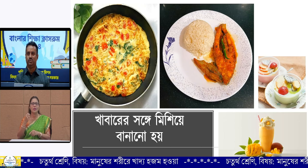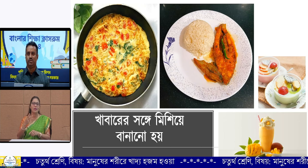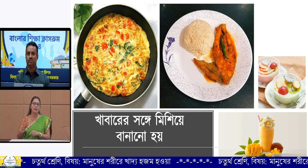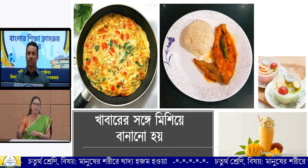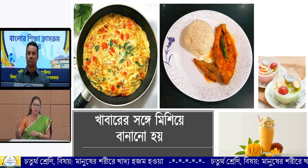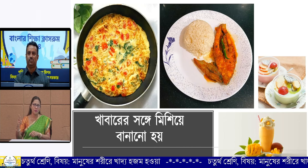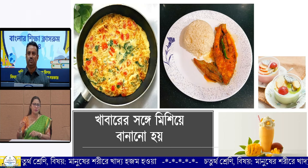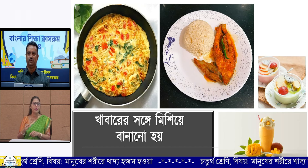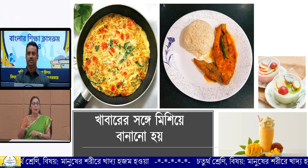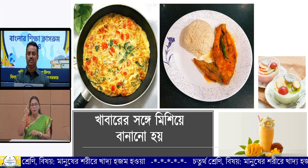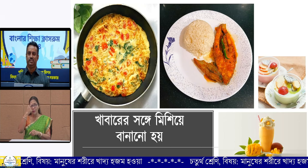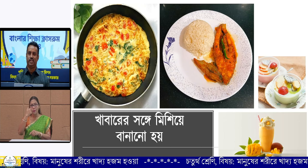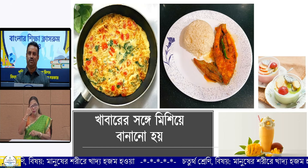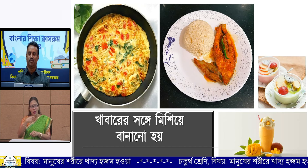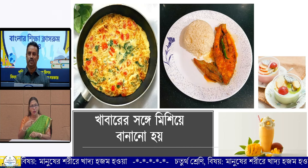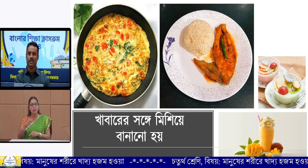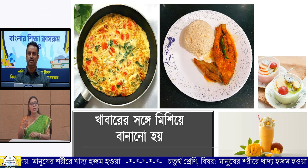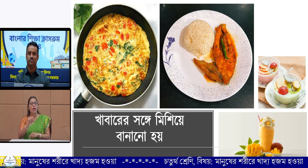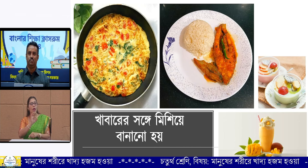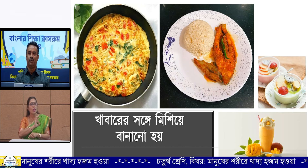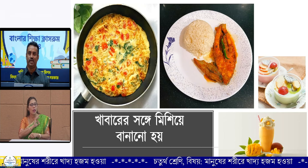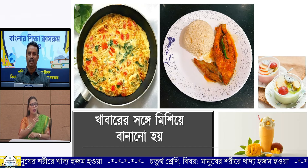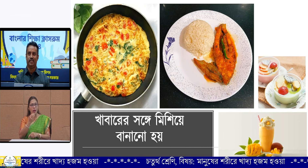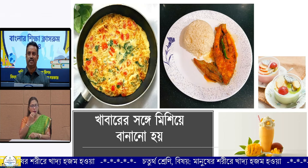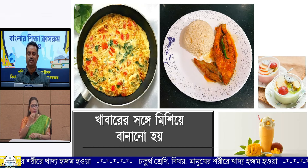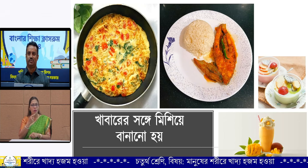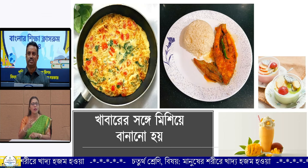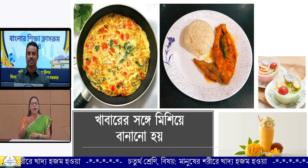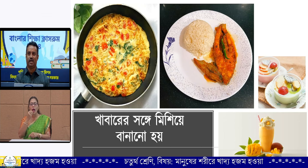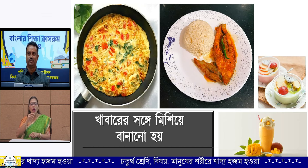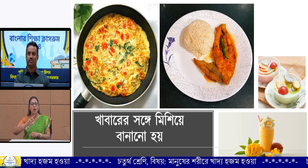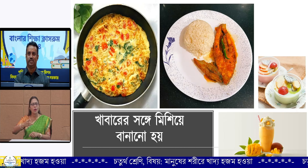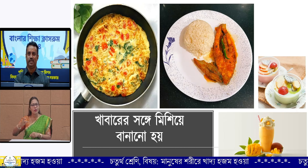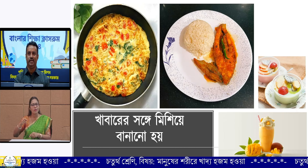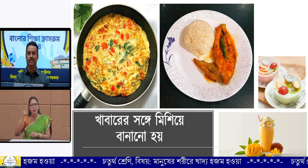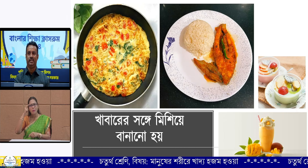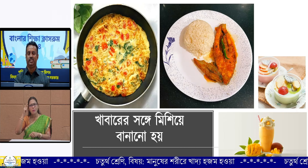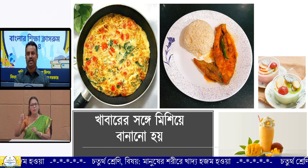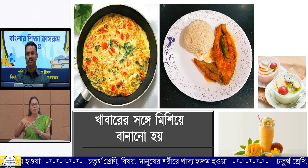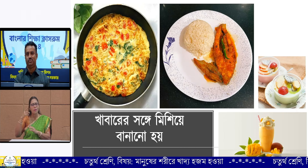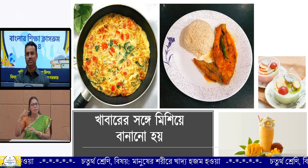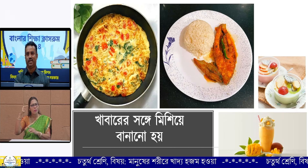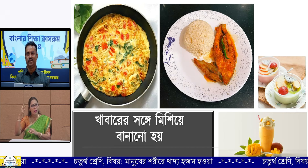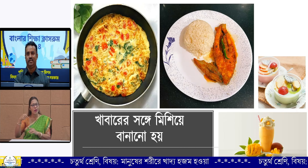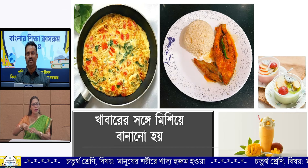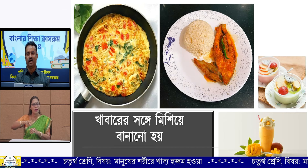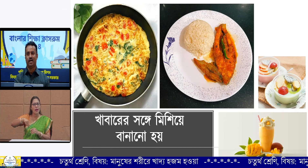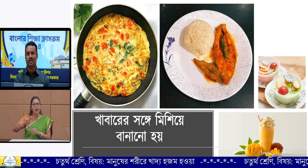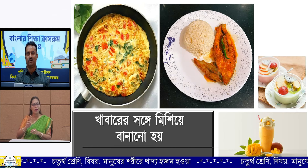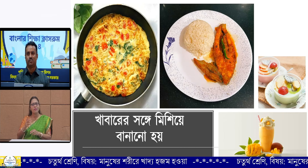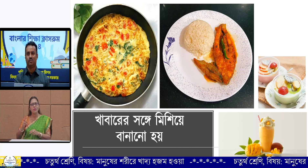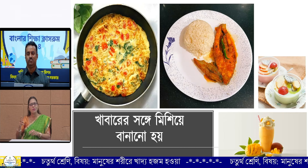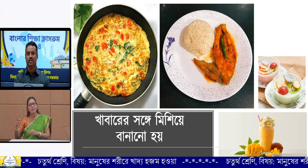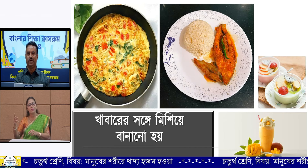মানুষ যখন যে ধরনের পরীক্ষা-নিরীক্ষা করেছে খাদ্য নিয়ে সেই অনুযায়ী